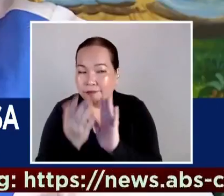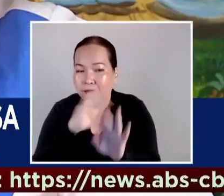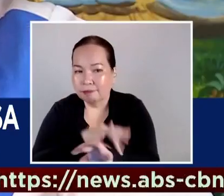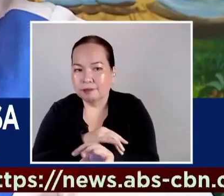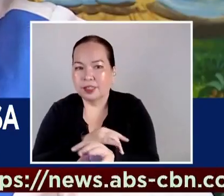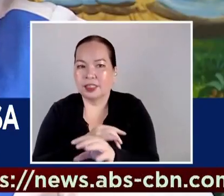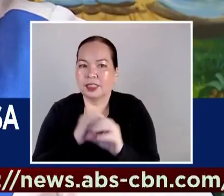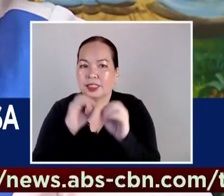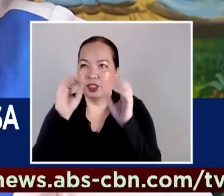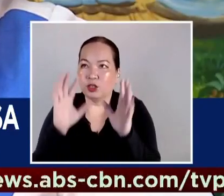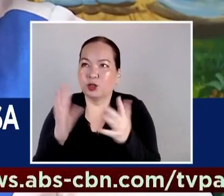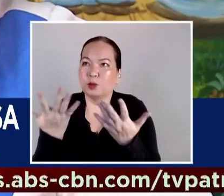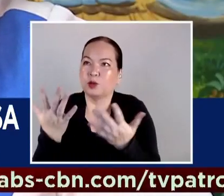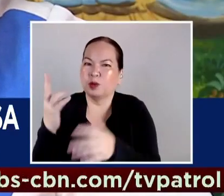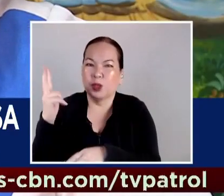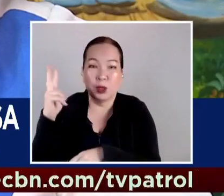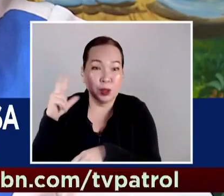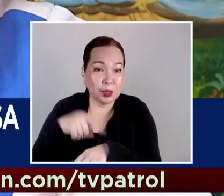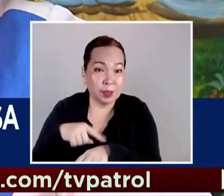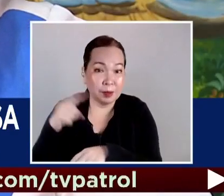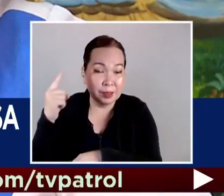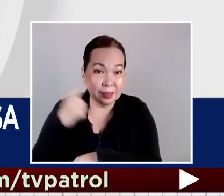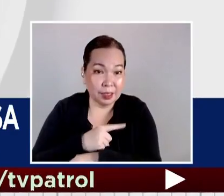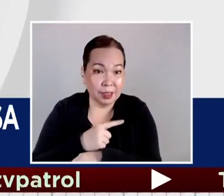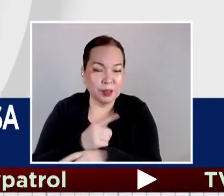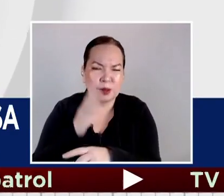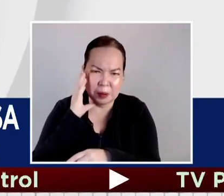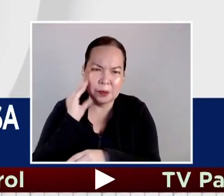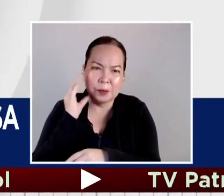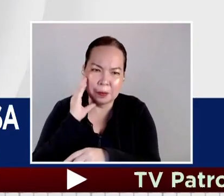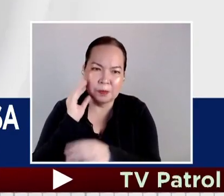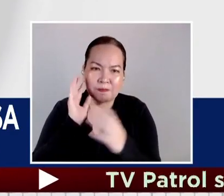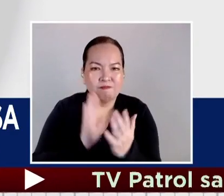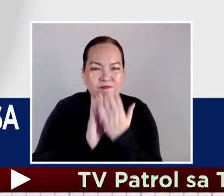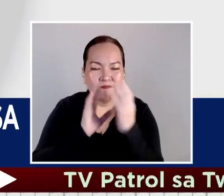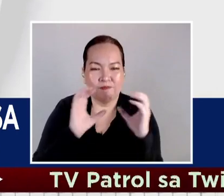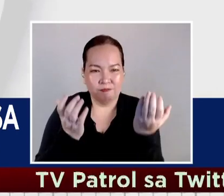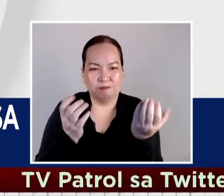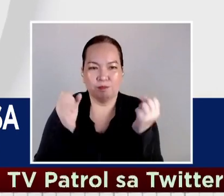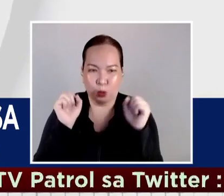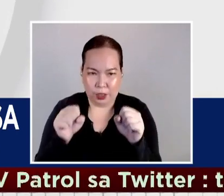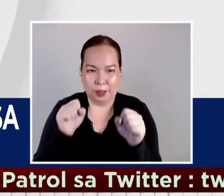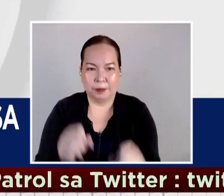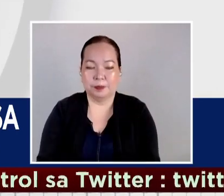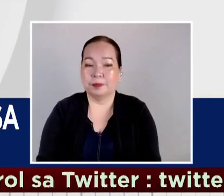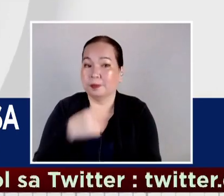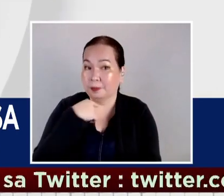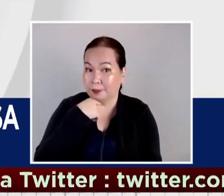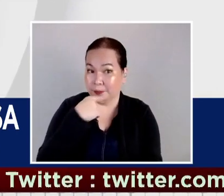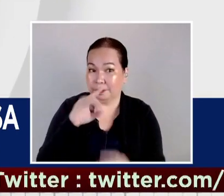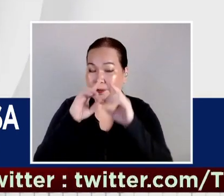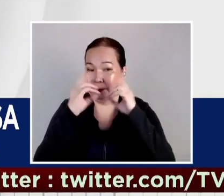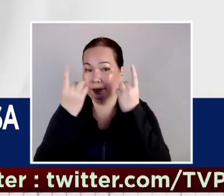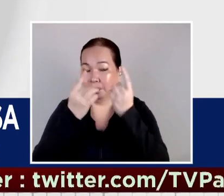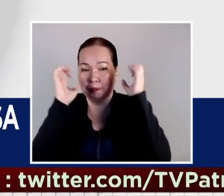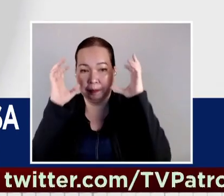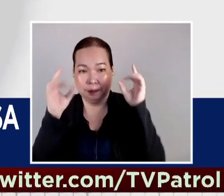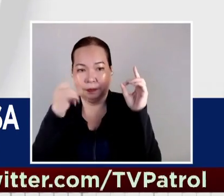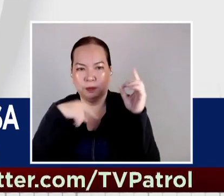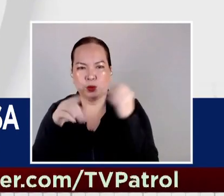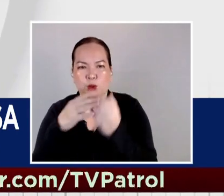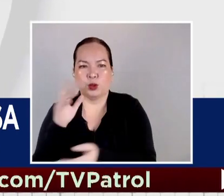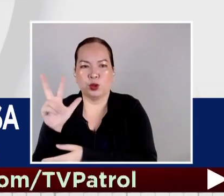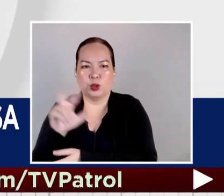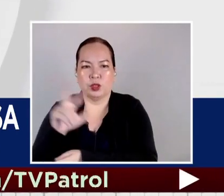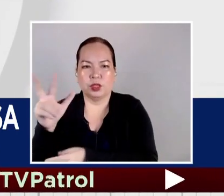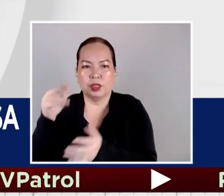3 times. They will all experience face-to-face classes. Batay sa tala ng DepEd, mahigit 33,000 schools na